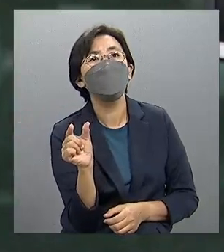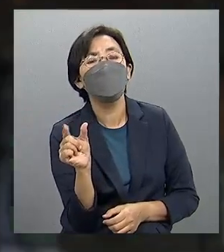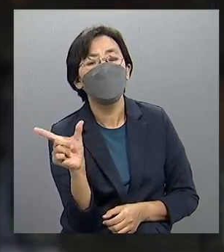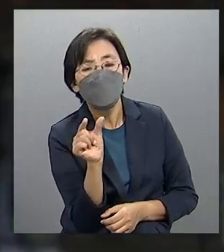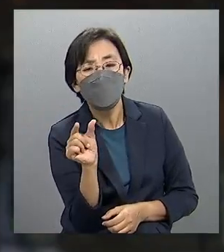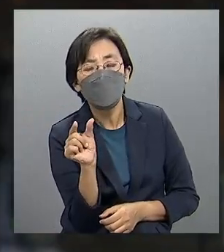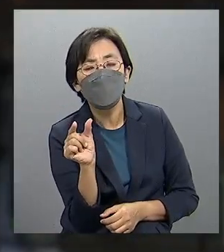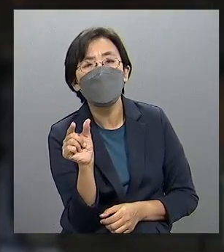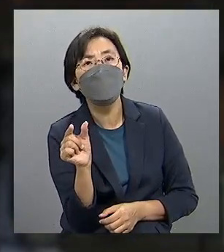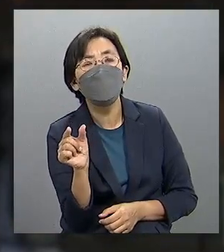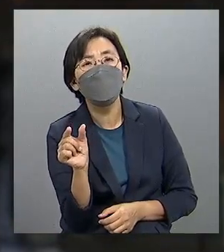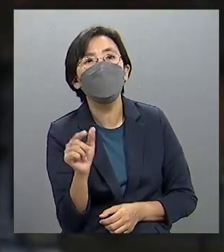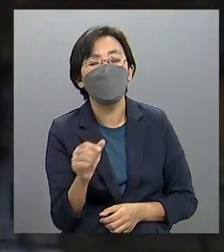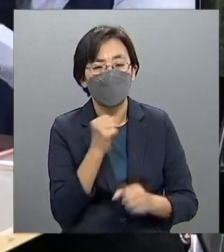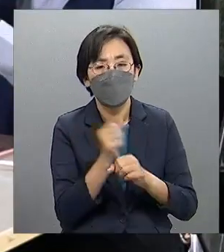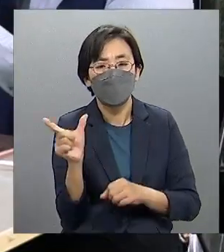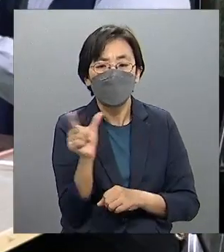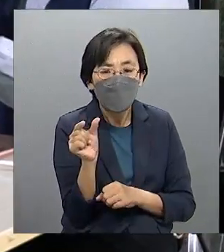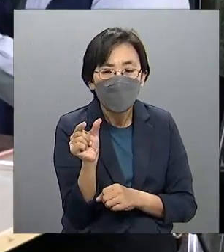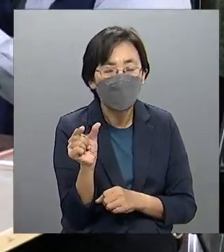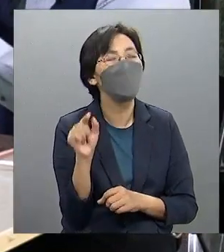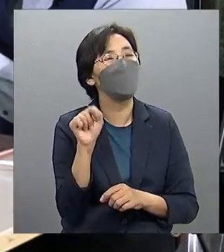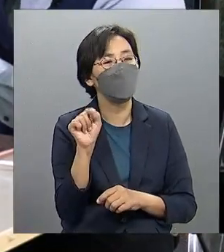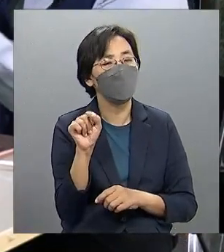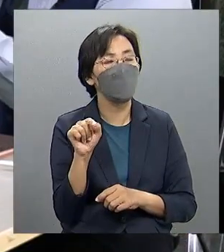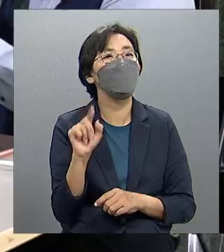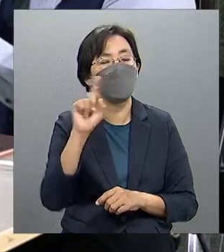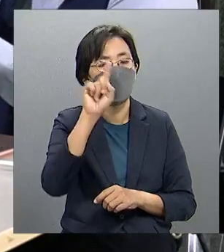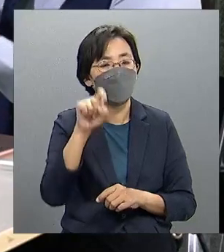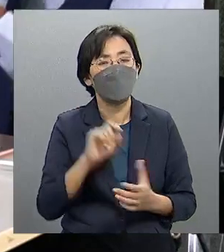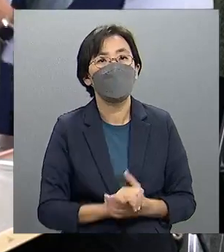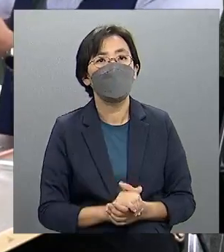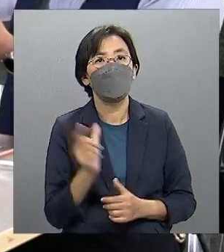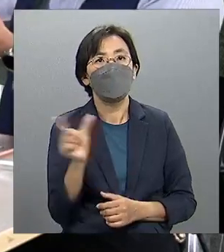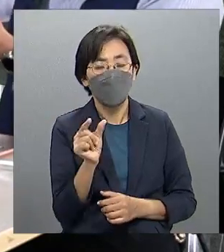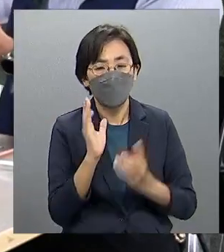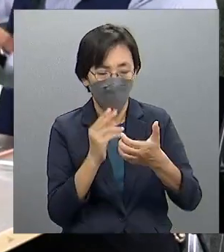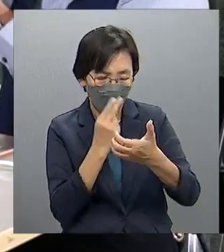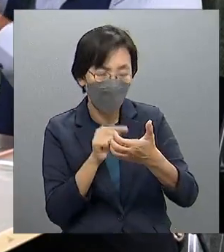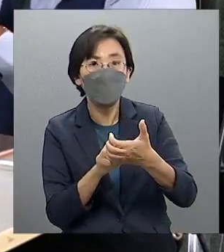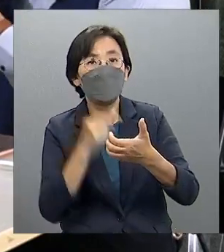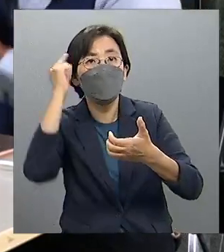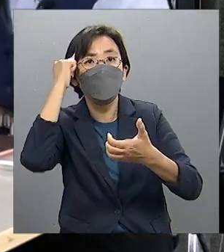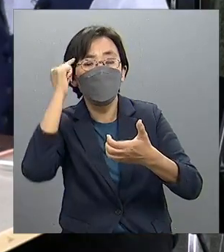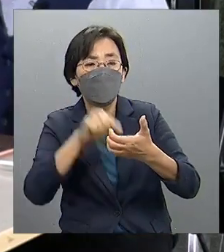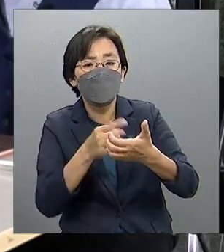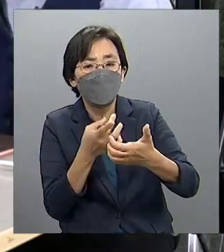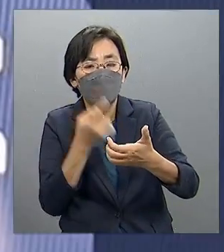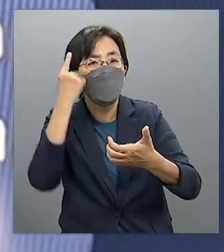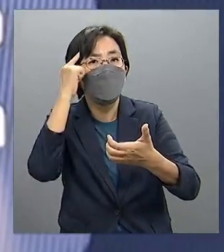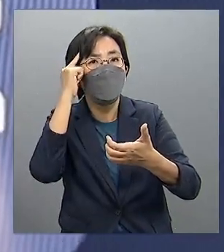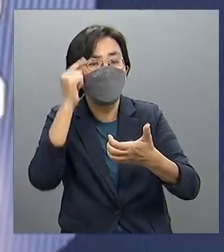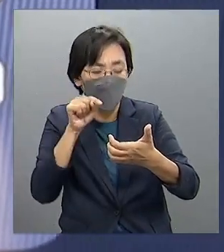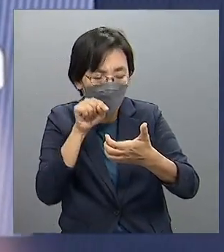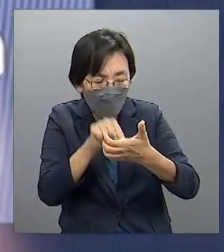ำให้สั้นก็เรียกเอาไปถูกกับช็อตเทิลพอมันไปทำให้สั้นปุ๊บเนี่ยคนดูเงี้ยไม่รู้เลยว่าไปไหนก็เลยคิดว่าอาจจะไปธนาคารมั้งเพราะ